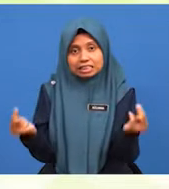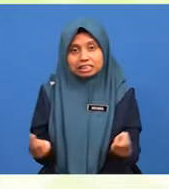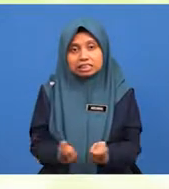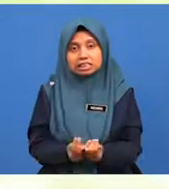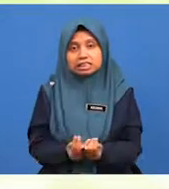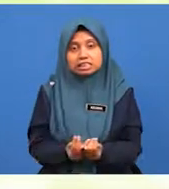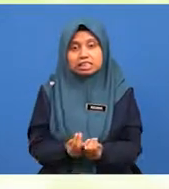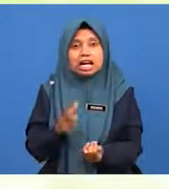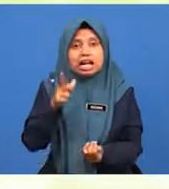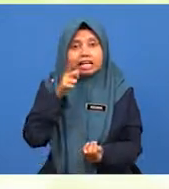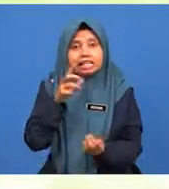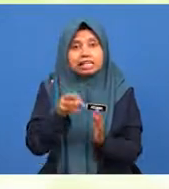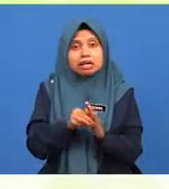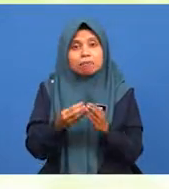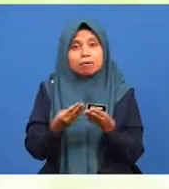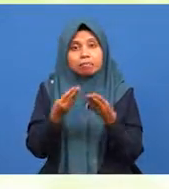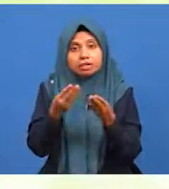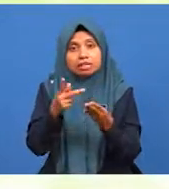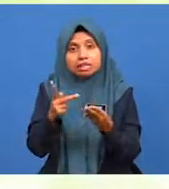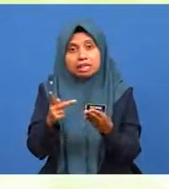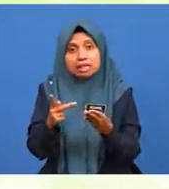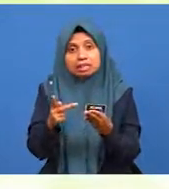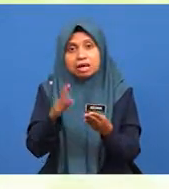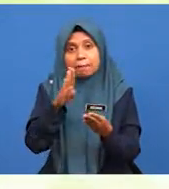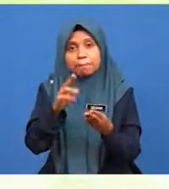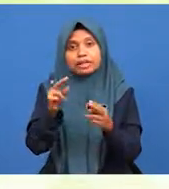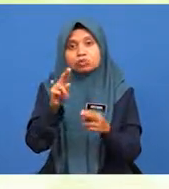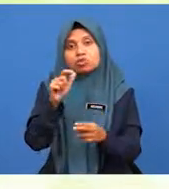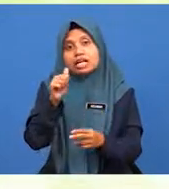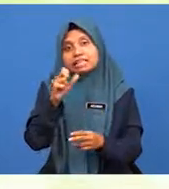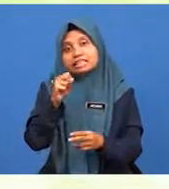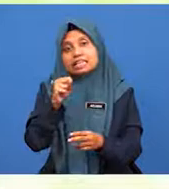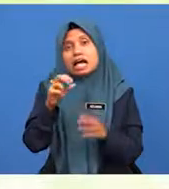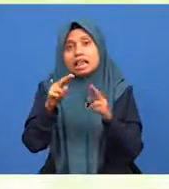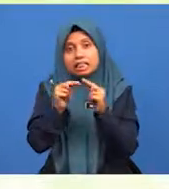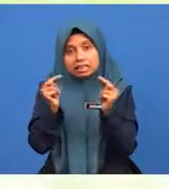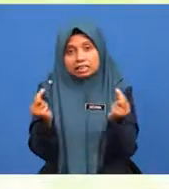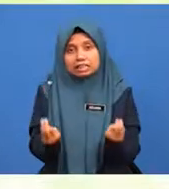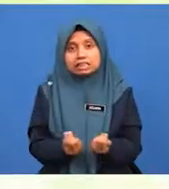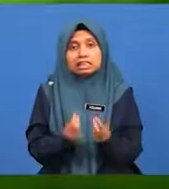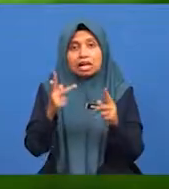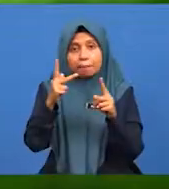Naili memberikan empat ulas nangka kepada Anita.